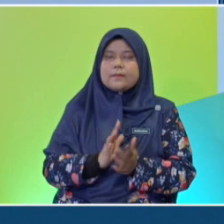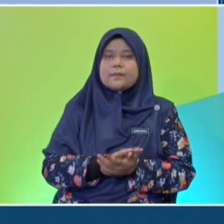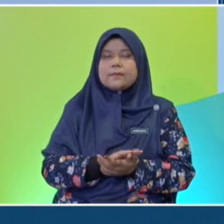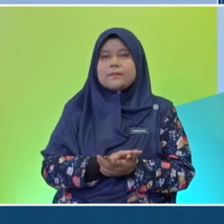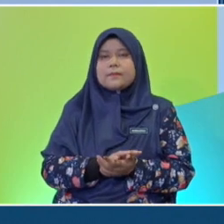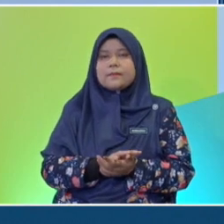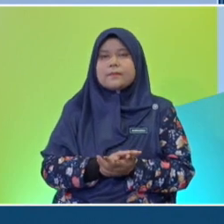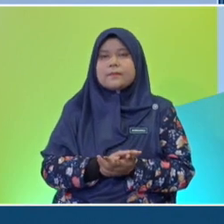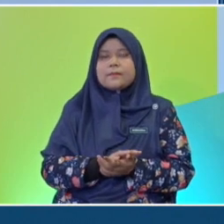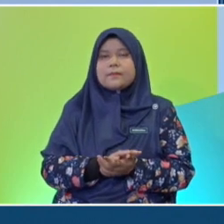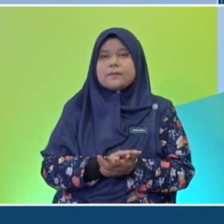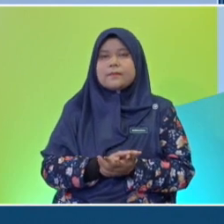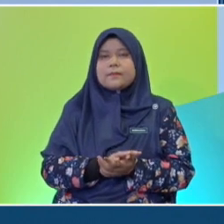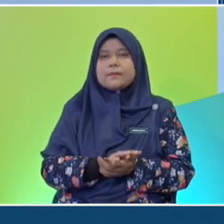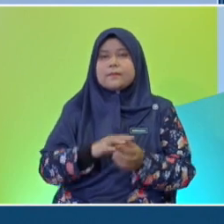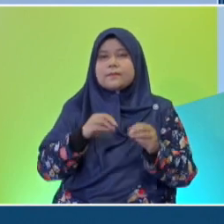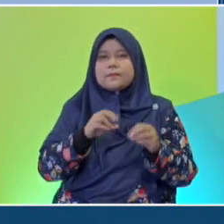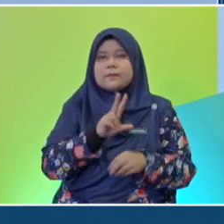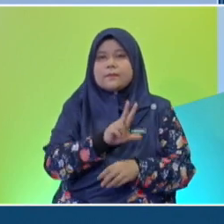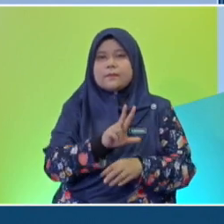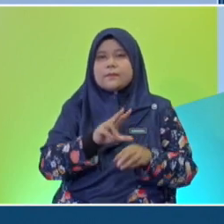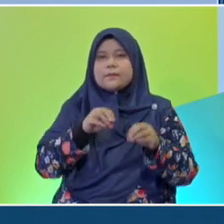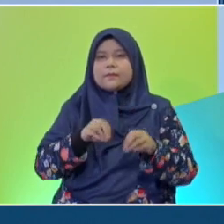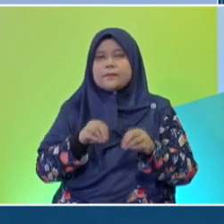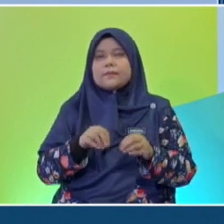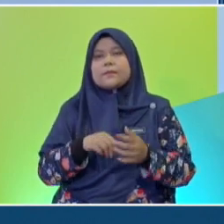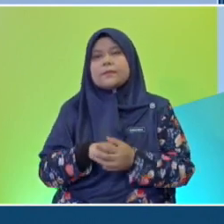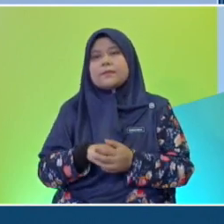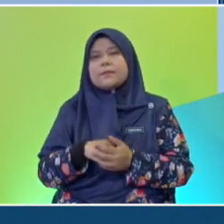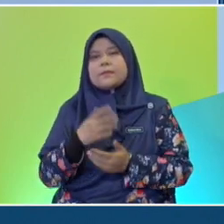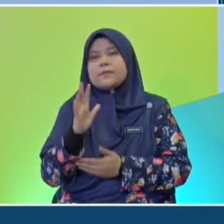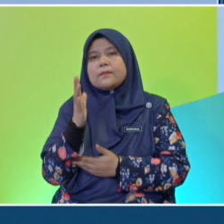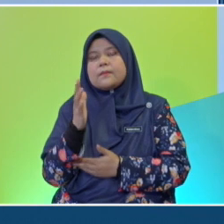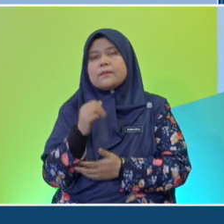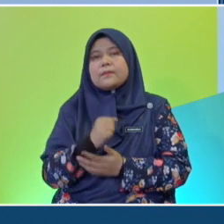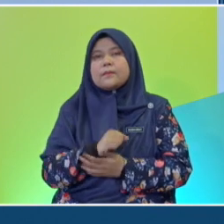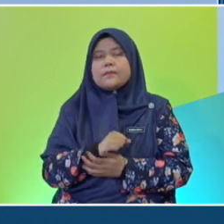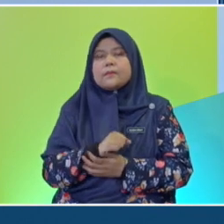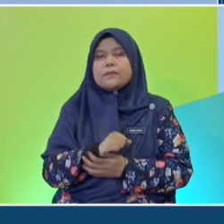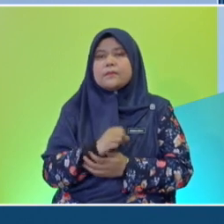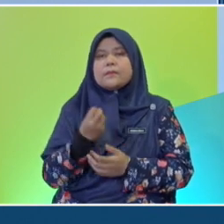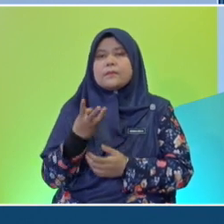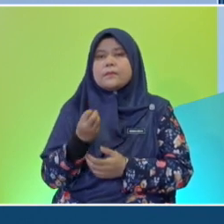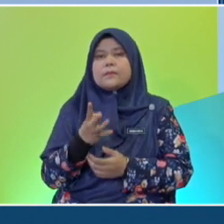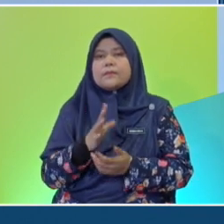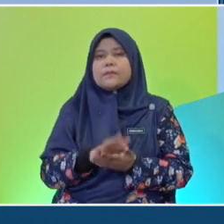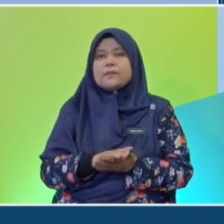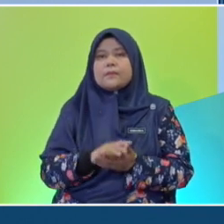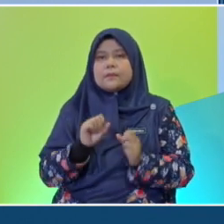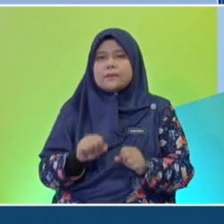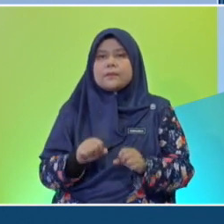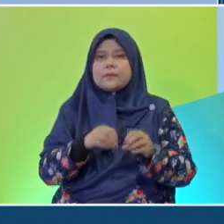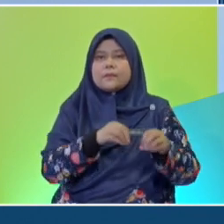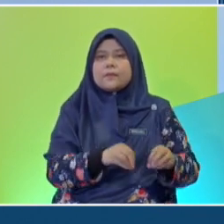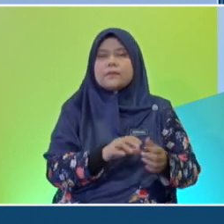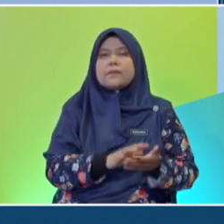tiga pokok ciri Syifa kepunahan 5 mite persegi berapakah toko Chili yang boleh ditanam